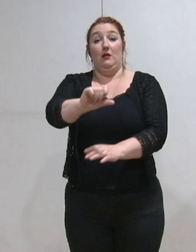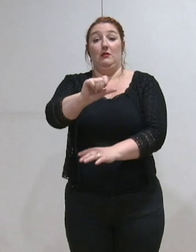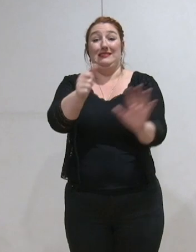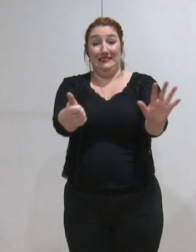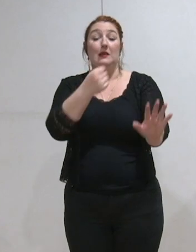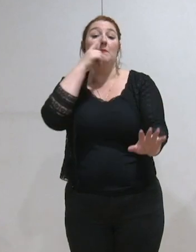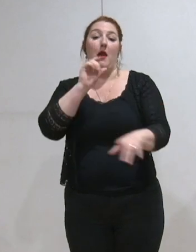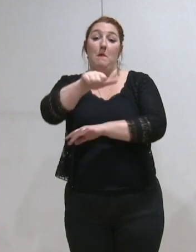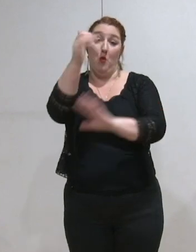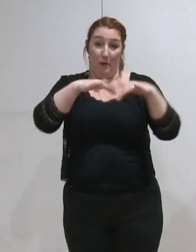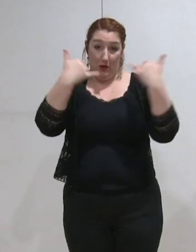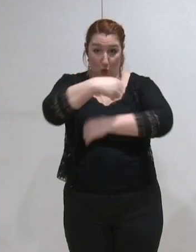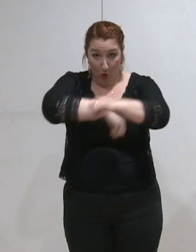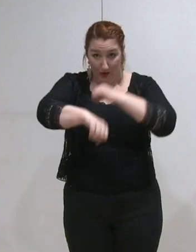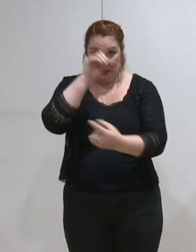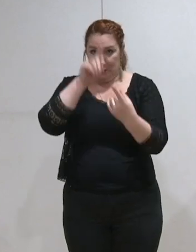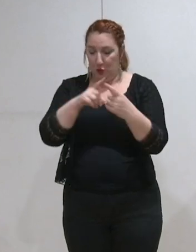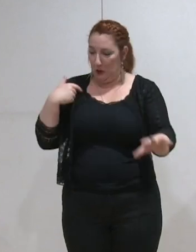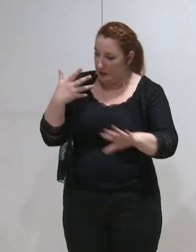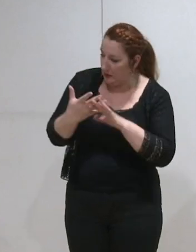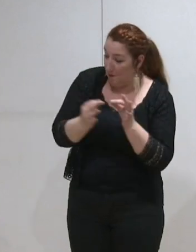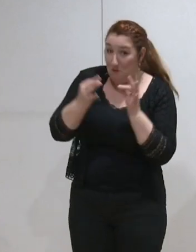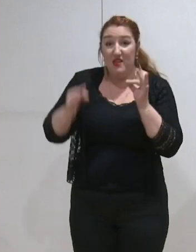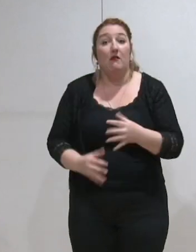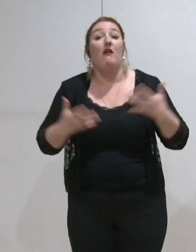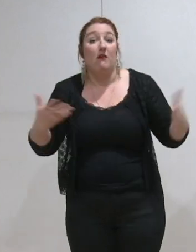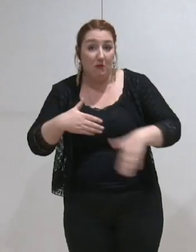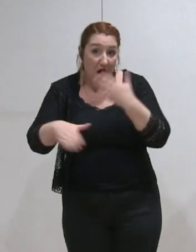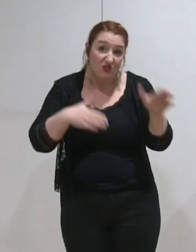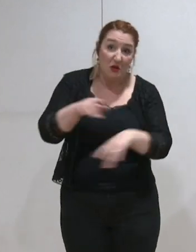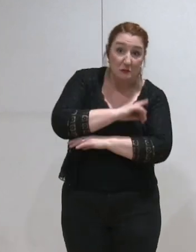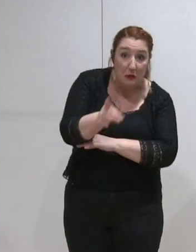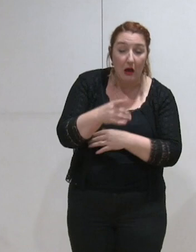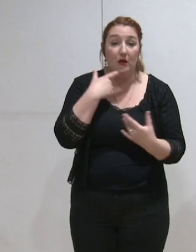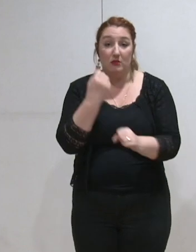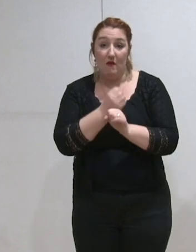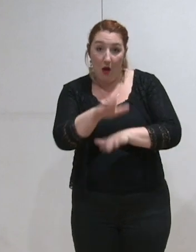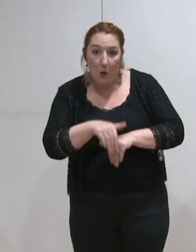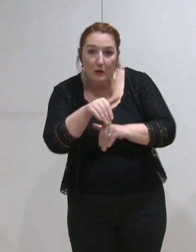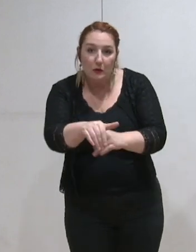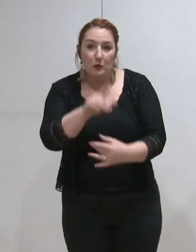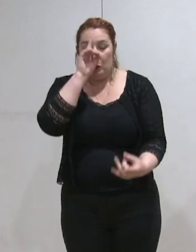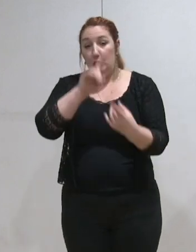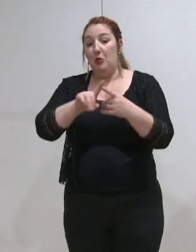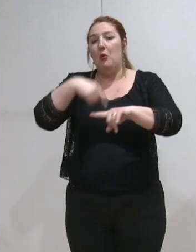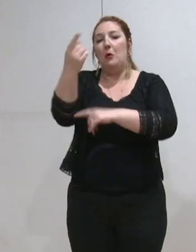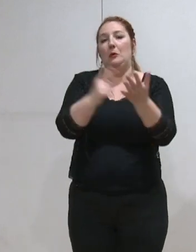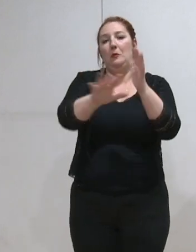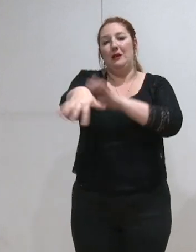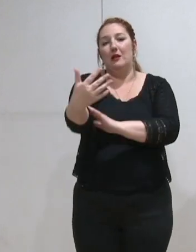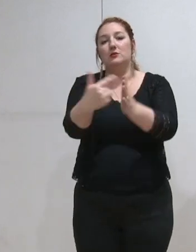faire un bilan de ses premières dispositions et poursuivre le travail jusqu'à également la planification de la saison